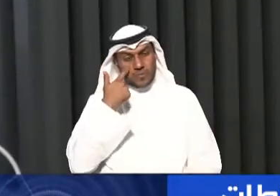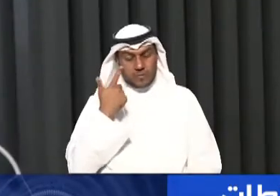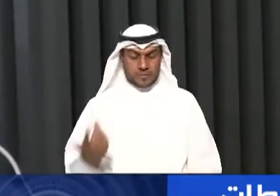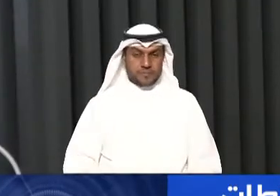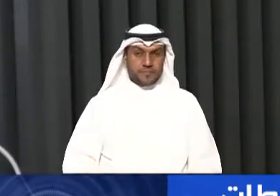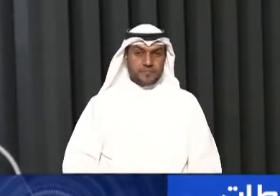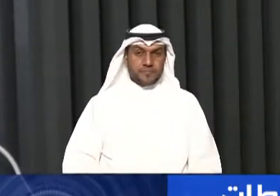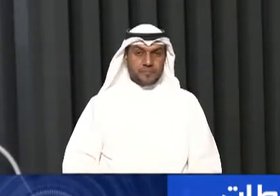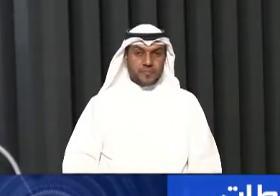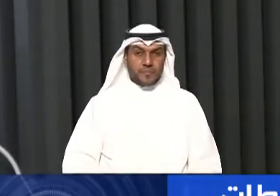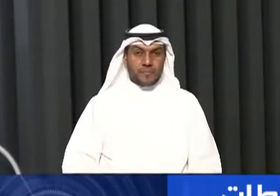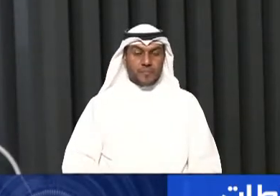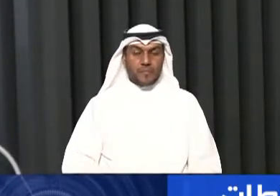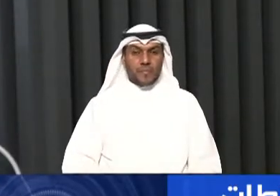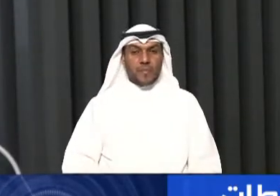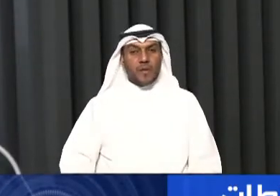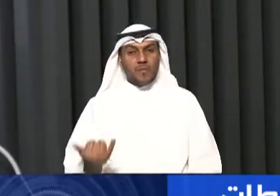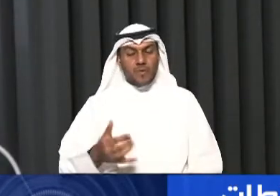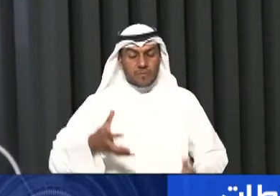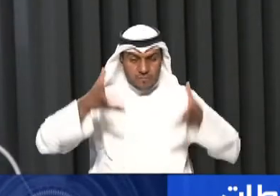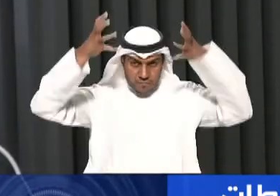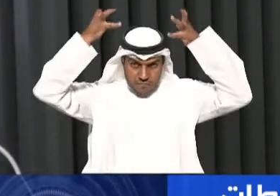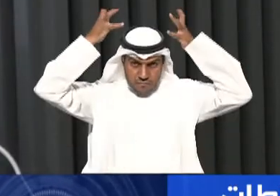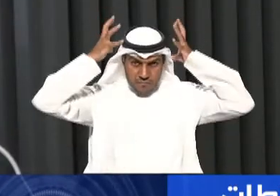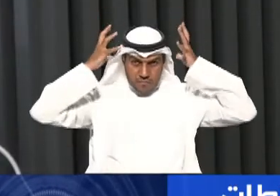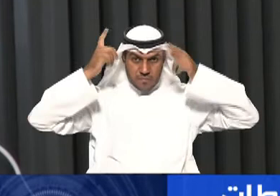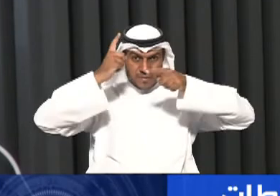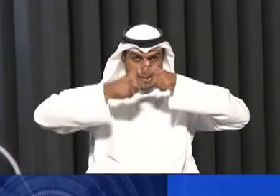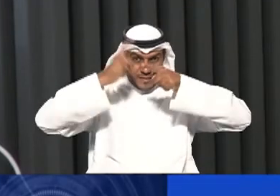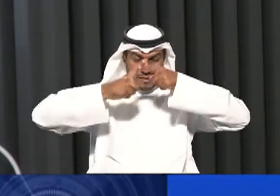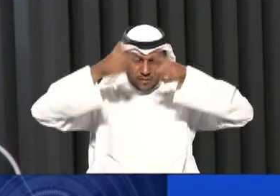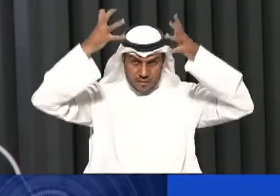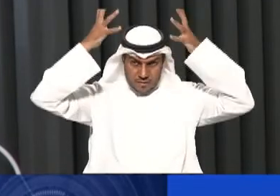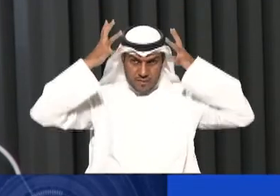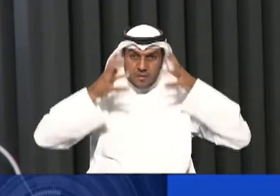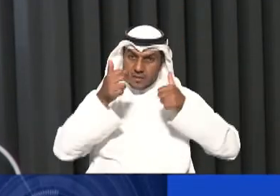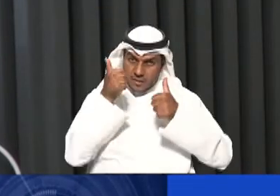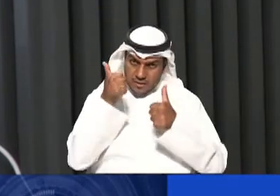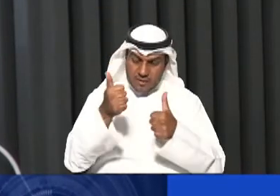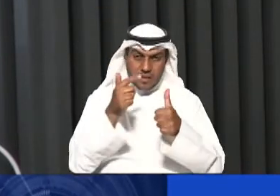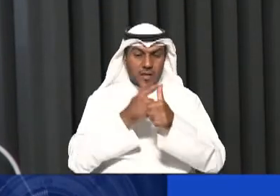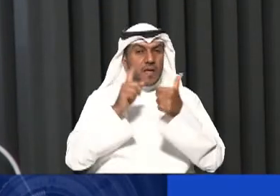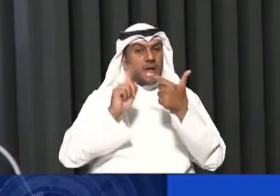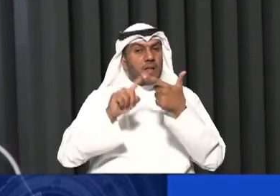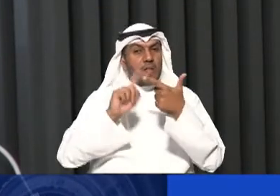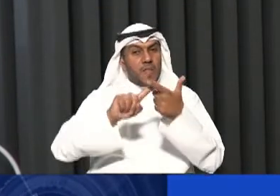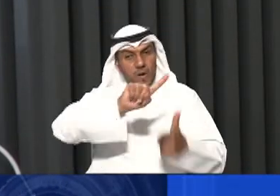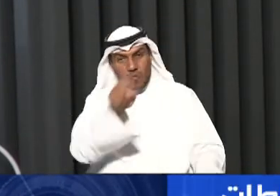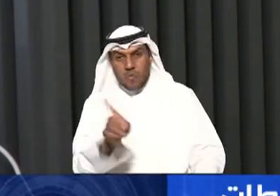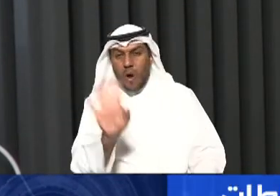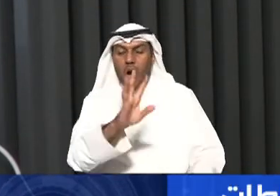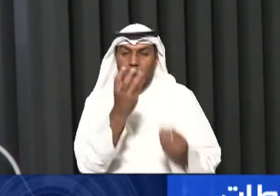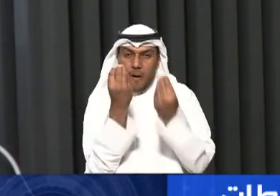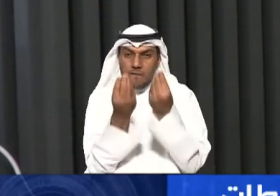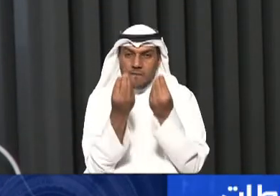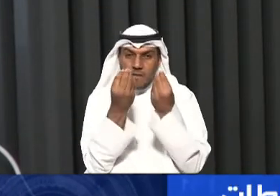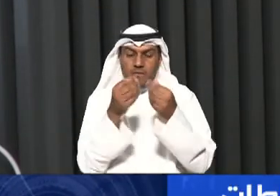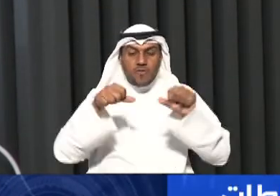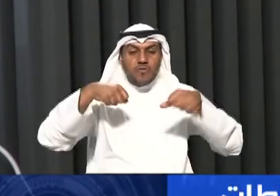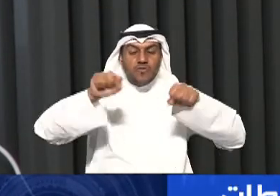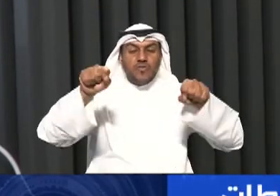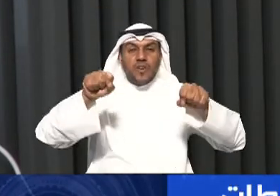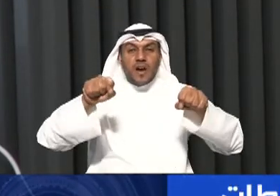الشغلات اللي تساعد مثل استخدام الخوذة، عدم الإسراع بسرعة كبيرة، الابتعاد عن الطرق الرئيسية.